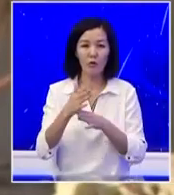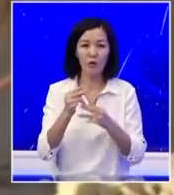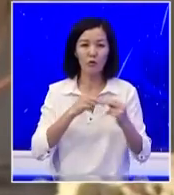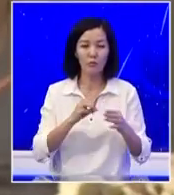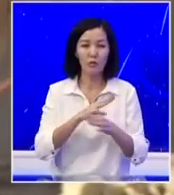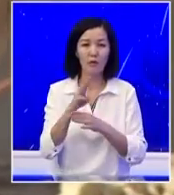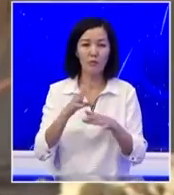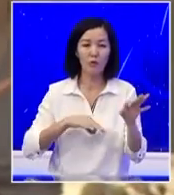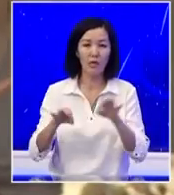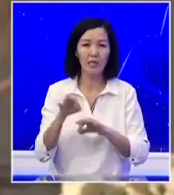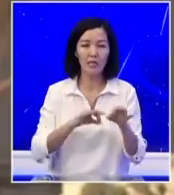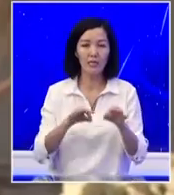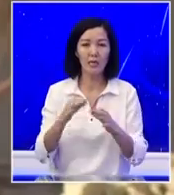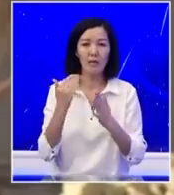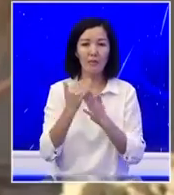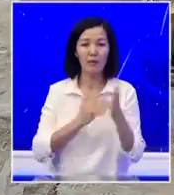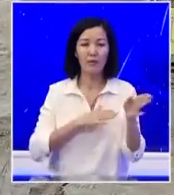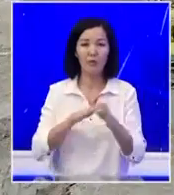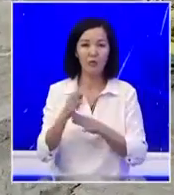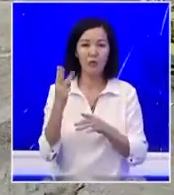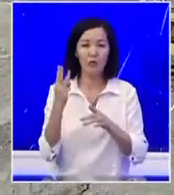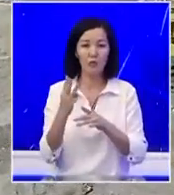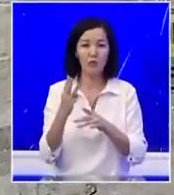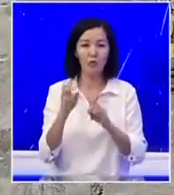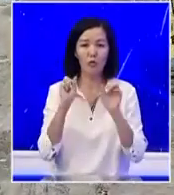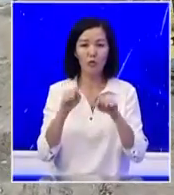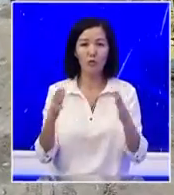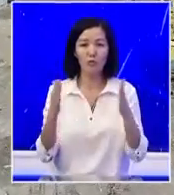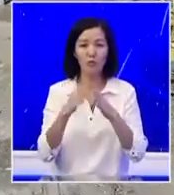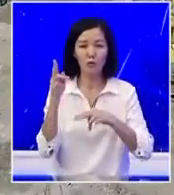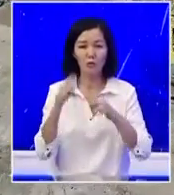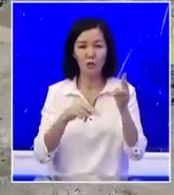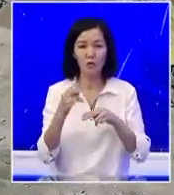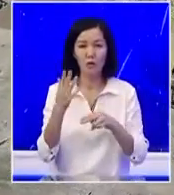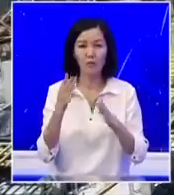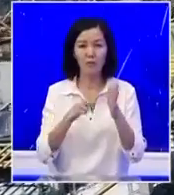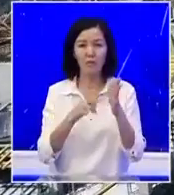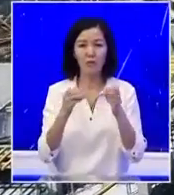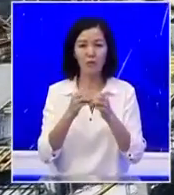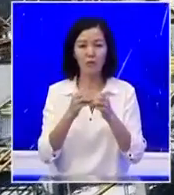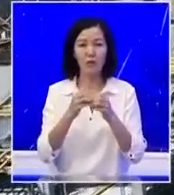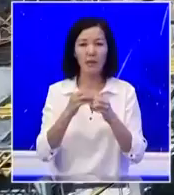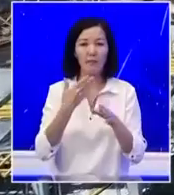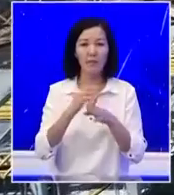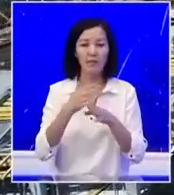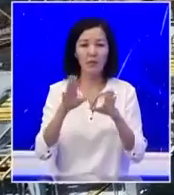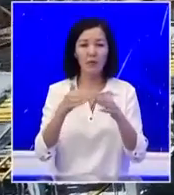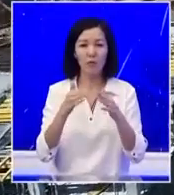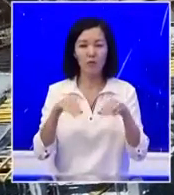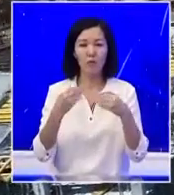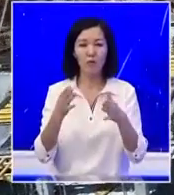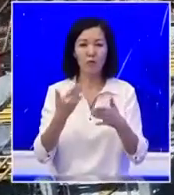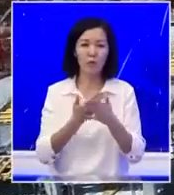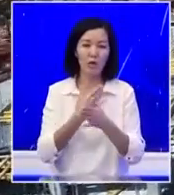жұмыспен қамту жол картасы бағдарламасын жүзеге асыру. Үшінші, қолжетімді баспана салу. 5-10-20 несиелік баспана беру жаңа жобасы